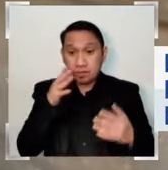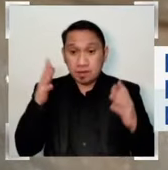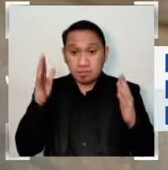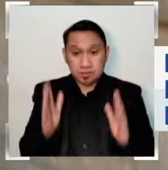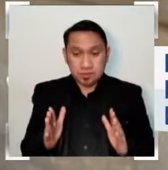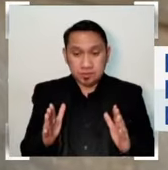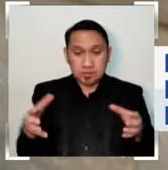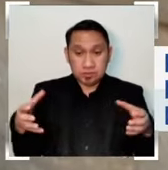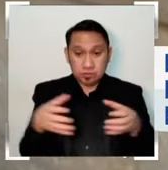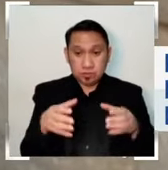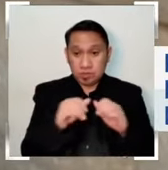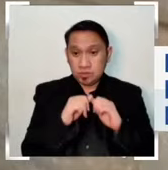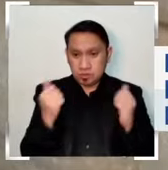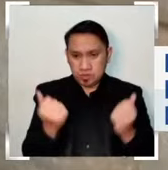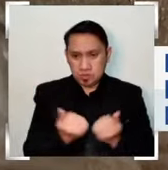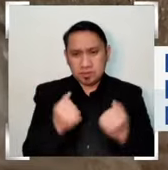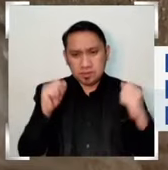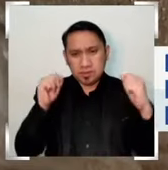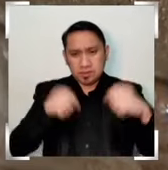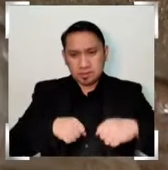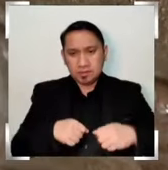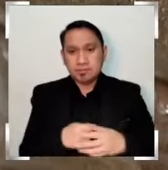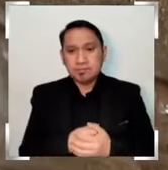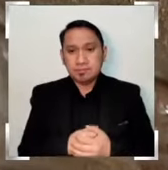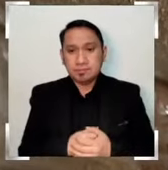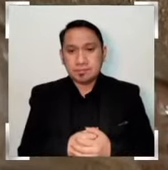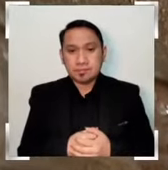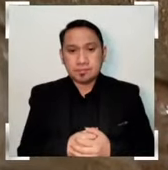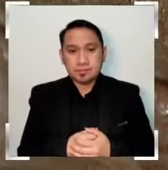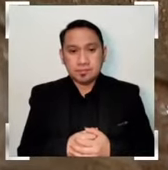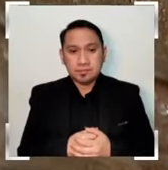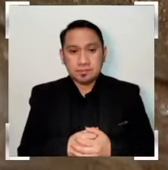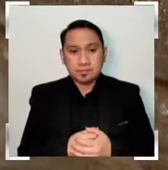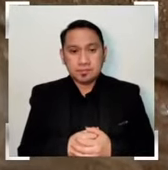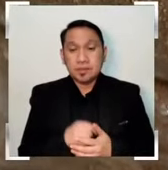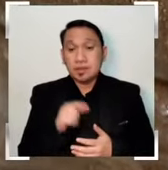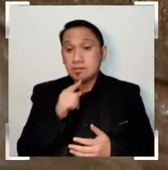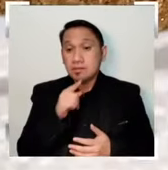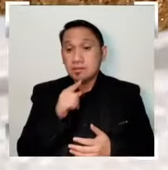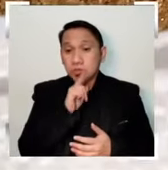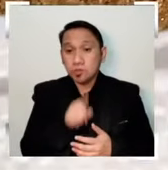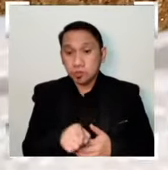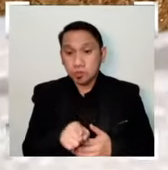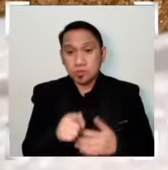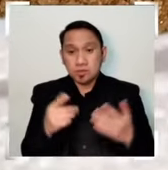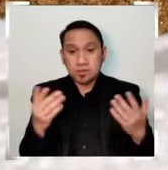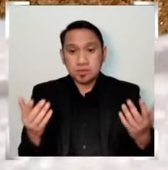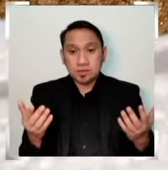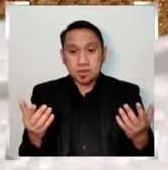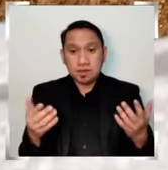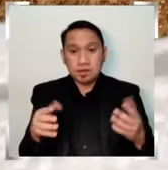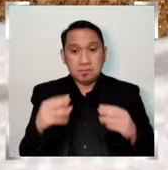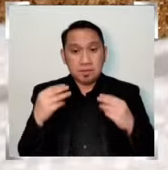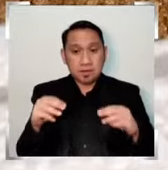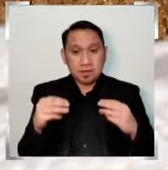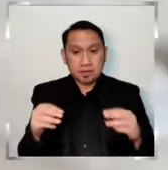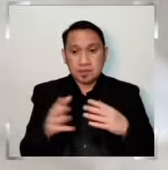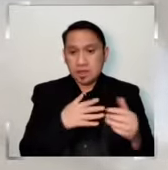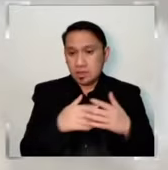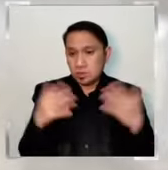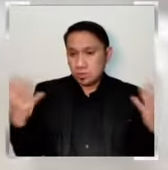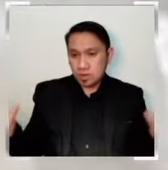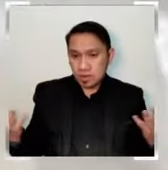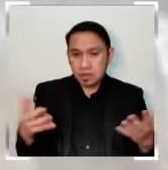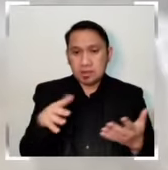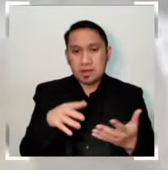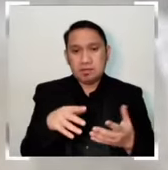Sugar Producers Federation of the Philippines o UNIFED. This assures the market that there is ample supply kahit wala ng sugar milling tapos din yung